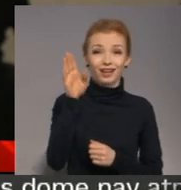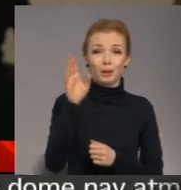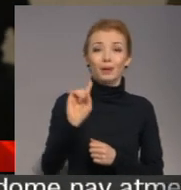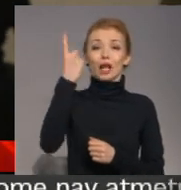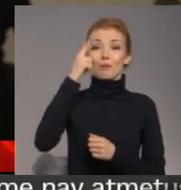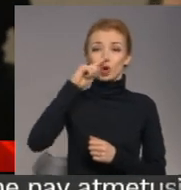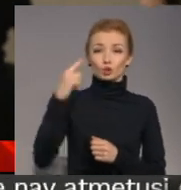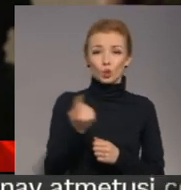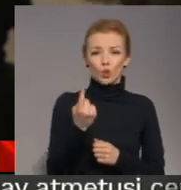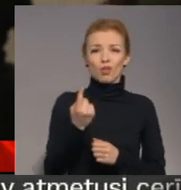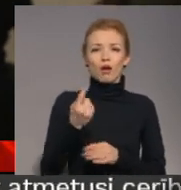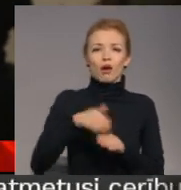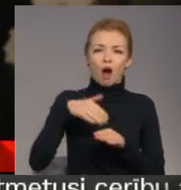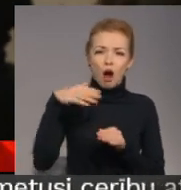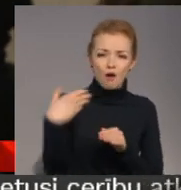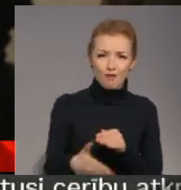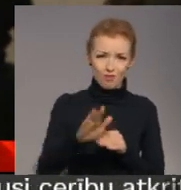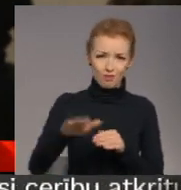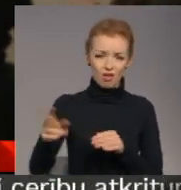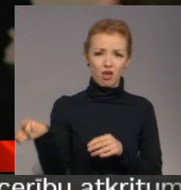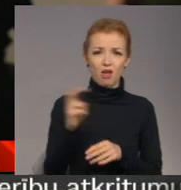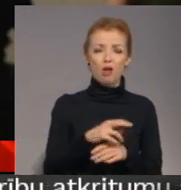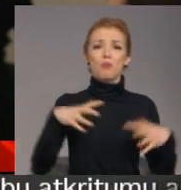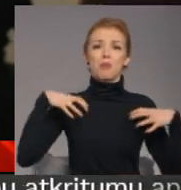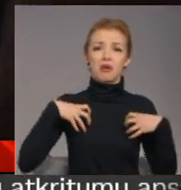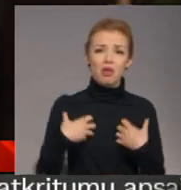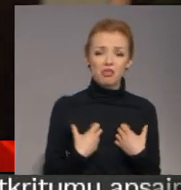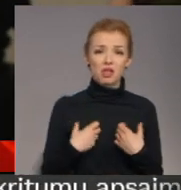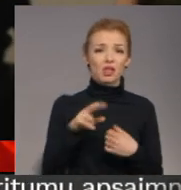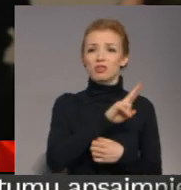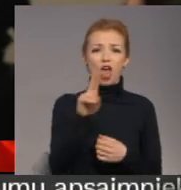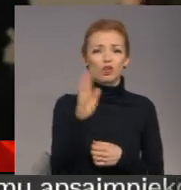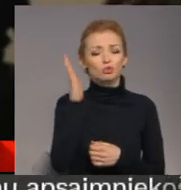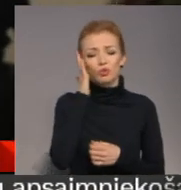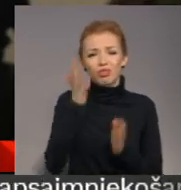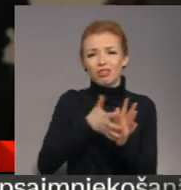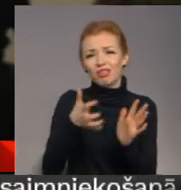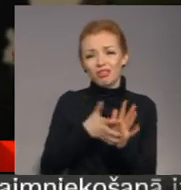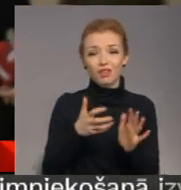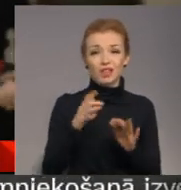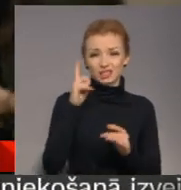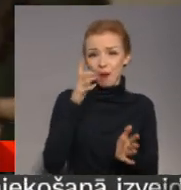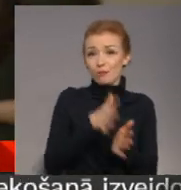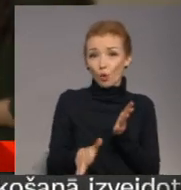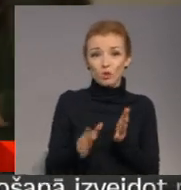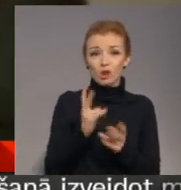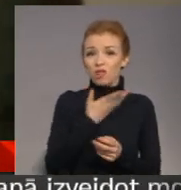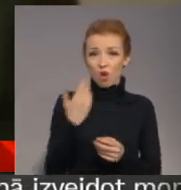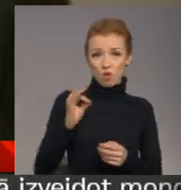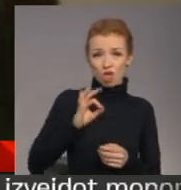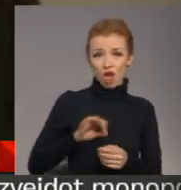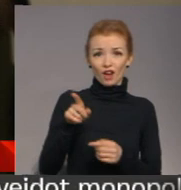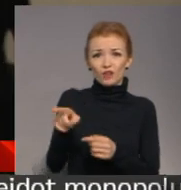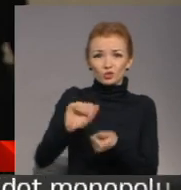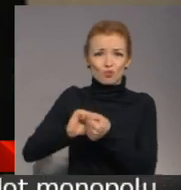stunda, viņi kavē un tādi bēdīgi neizgulējušies un Tad, ja es saprotu, nav jau jēga, ko viņus tur mocīt.